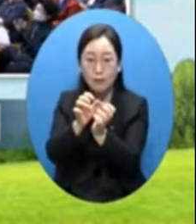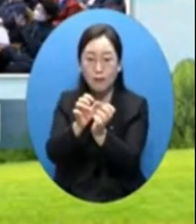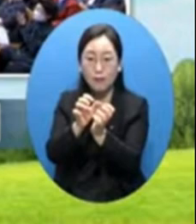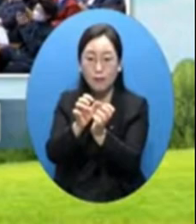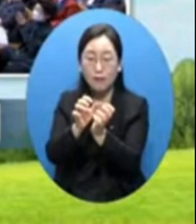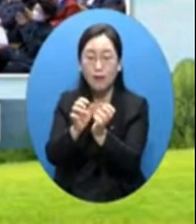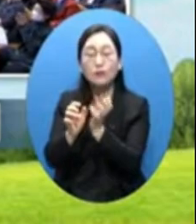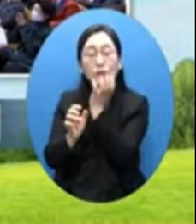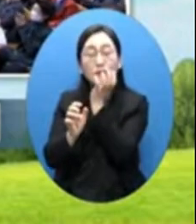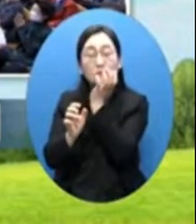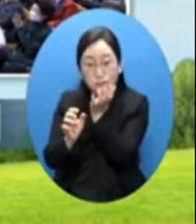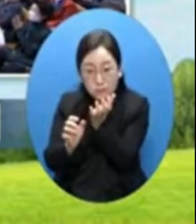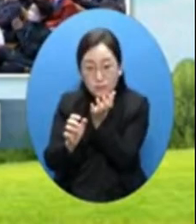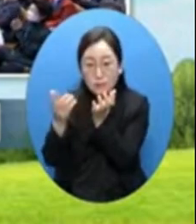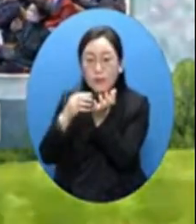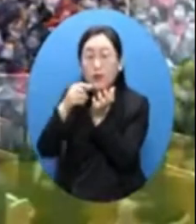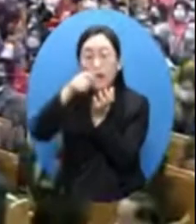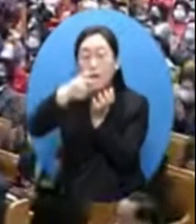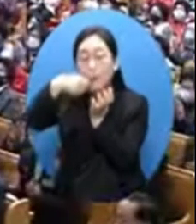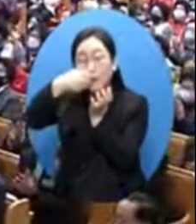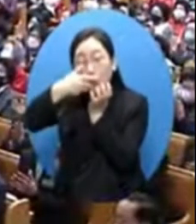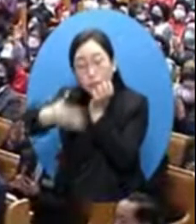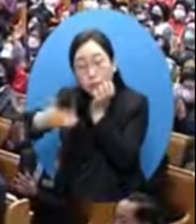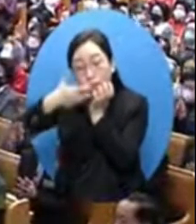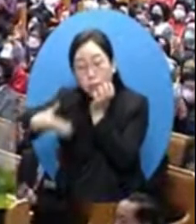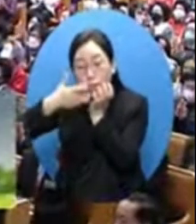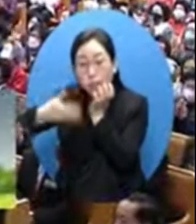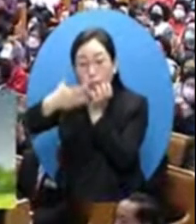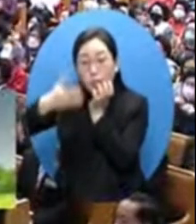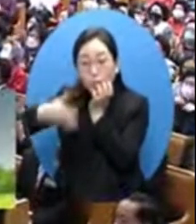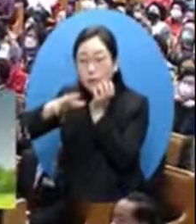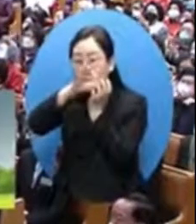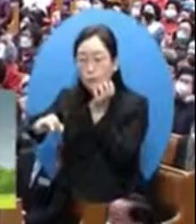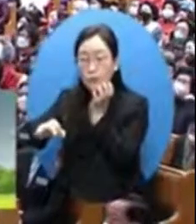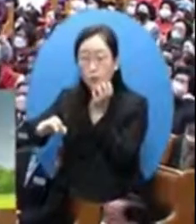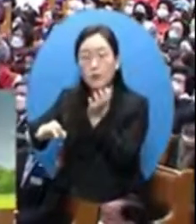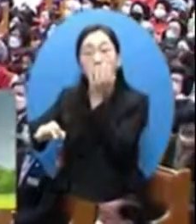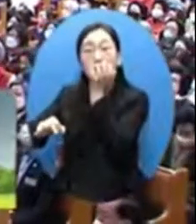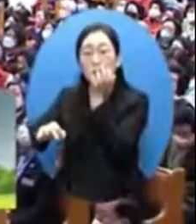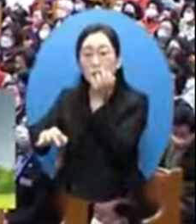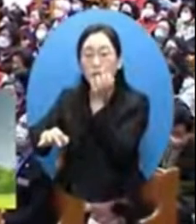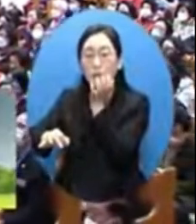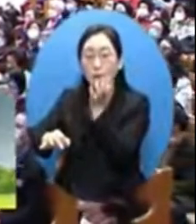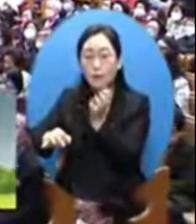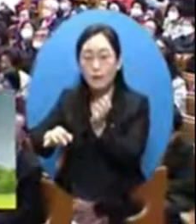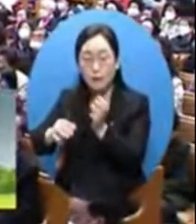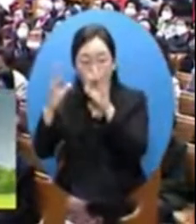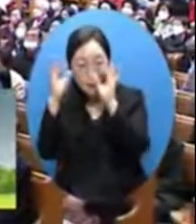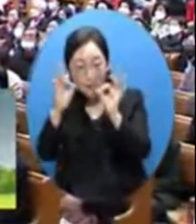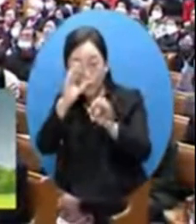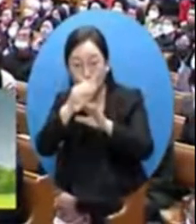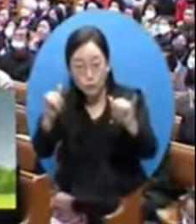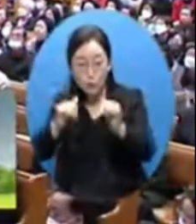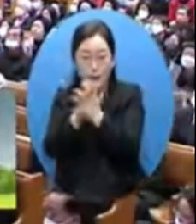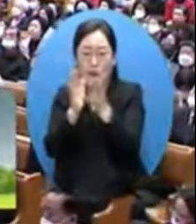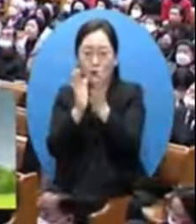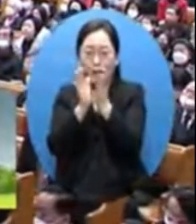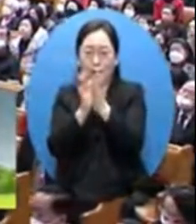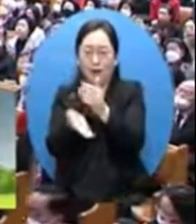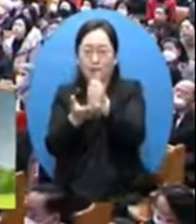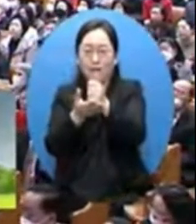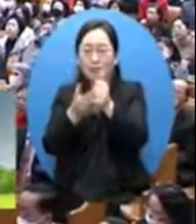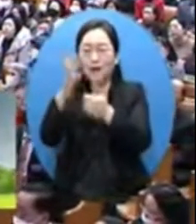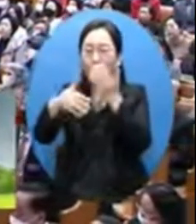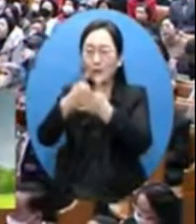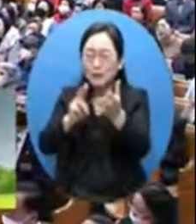10년 동안 턱이 떨어져가고 먹을 걸 다 흘리고 침을 질질 흘리며 지내던 그가 턱이 붙는 모습 보고 온 성도들이 박수를 치면서